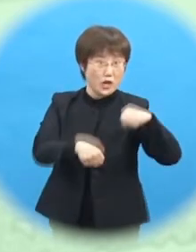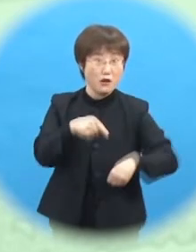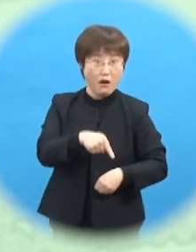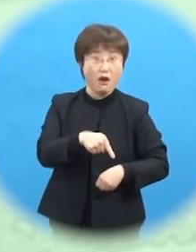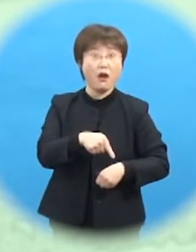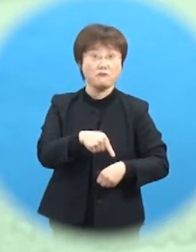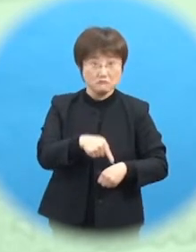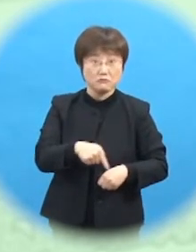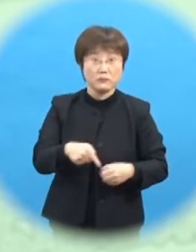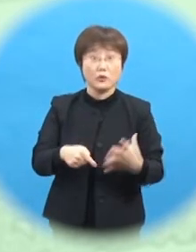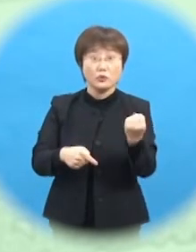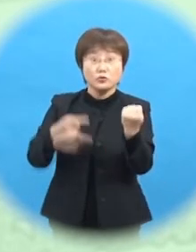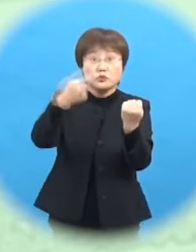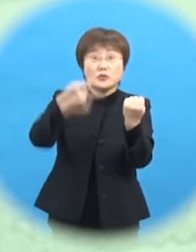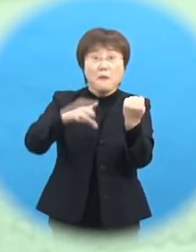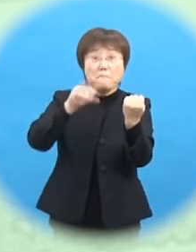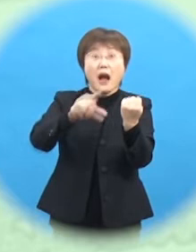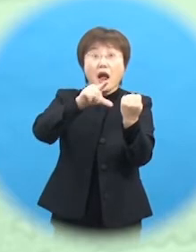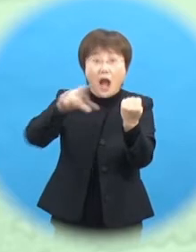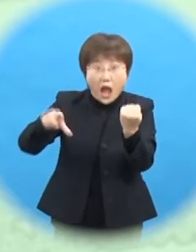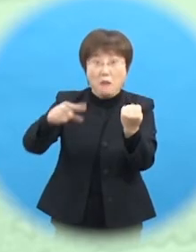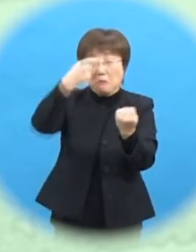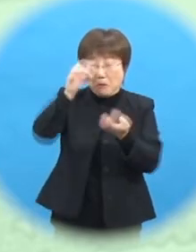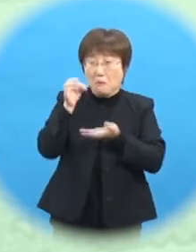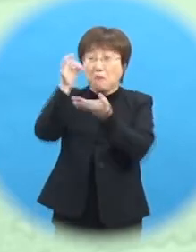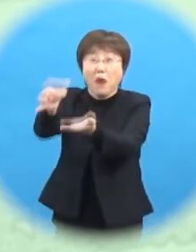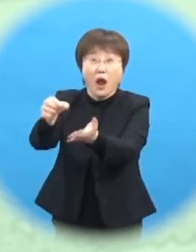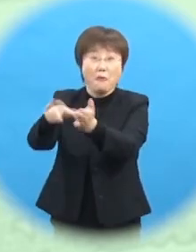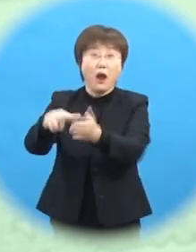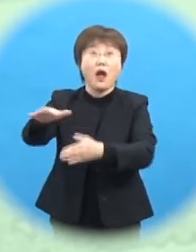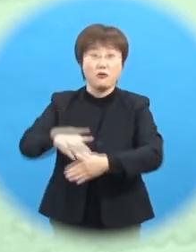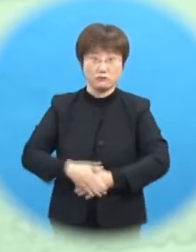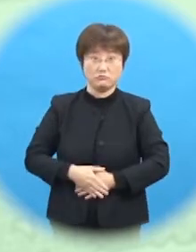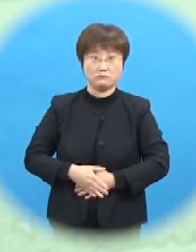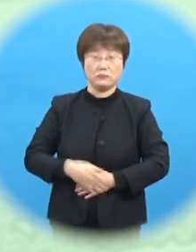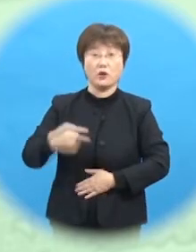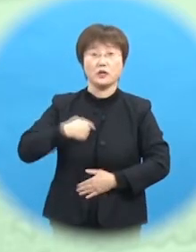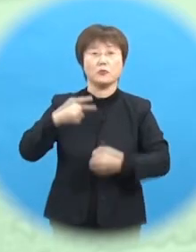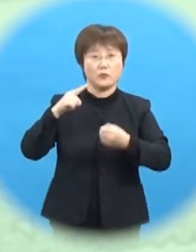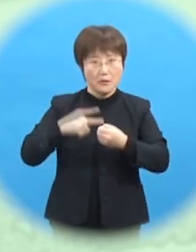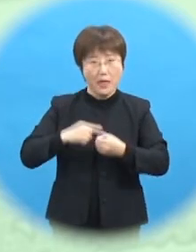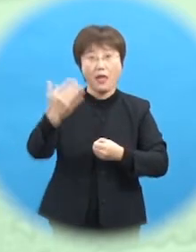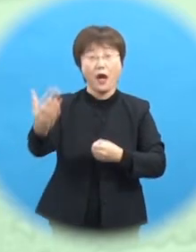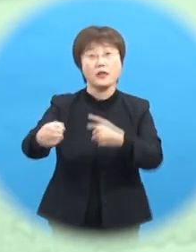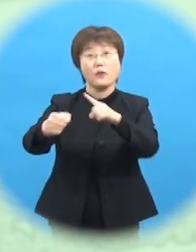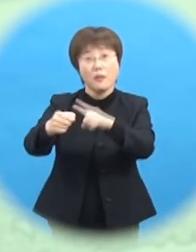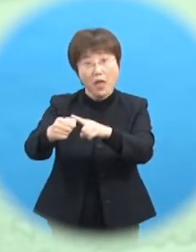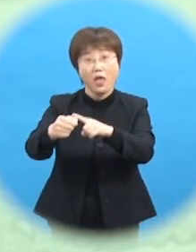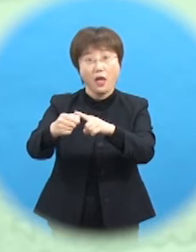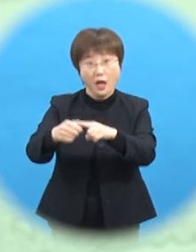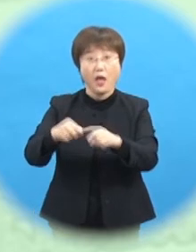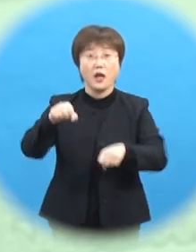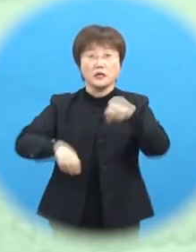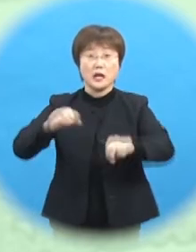が数千万円の賠償責任を負うことも。自分のため、相手のために自